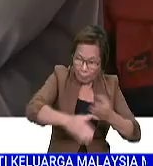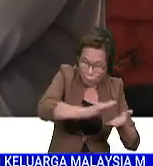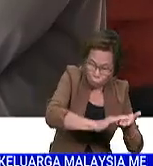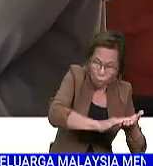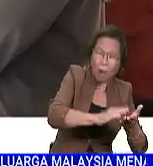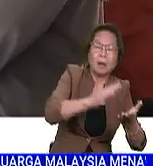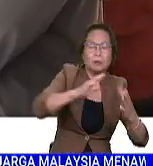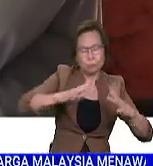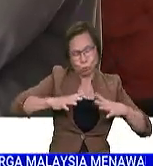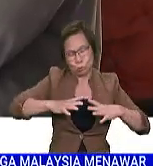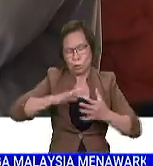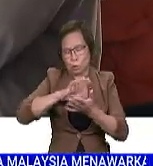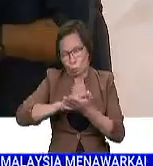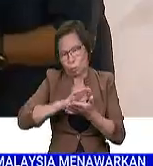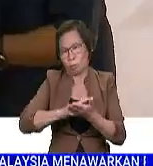cuti persekolahan.